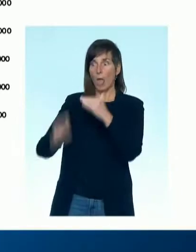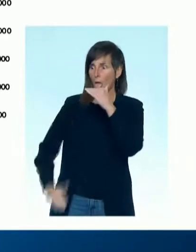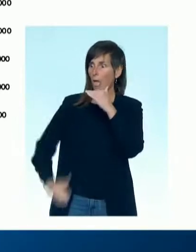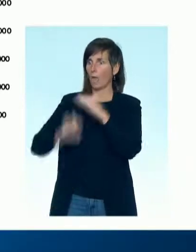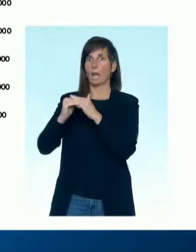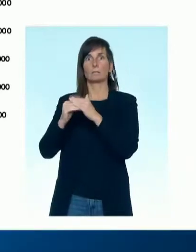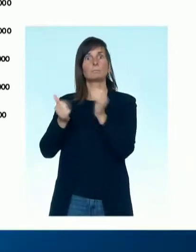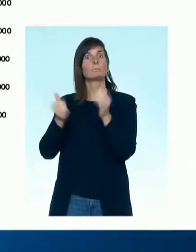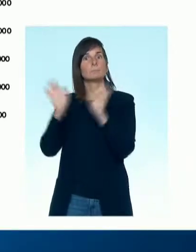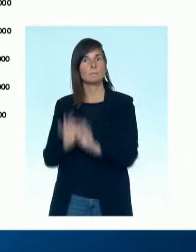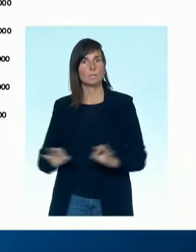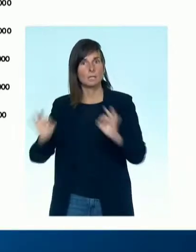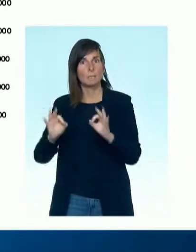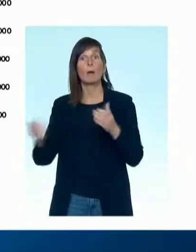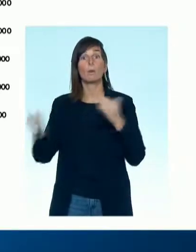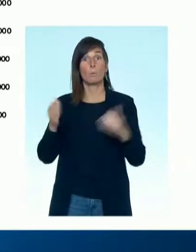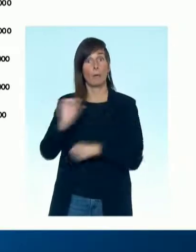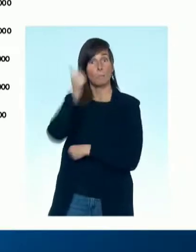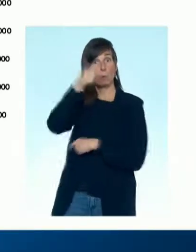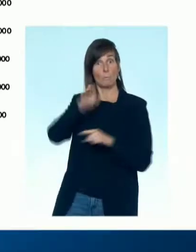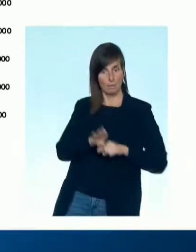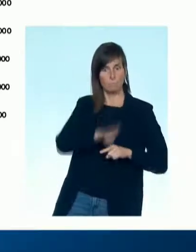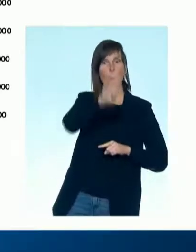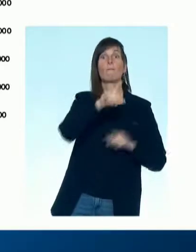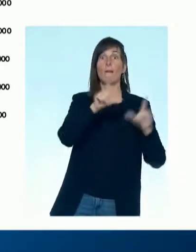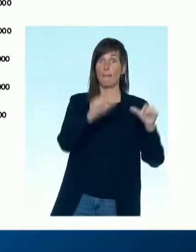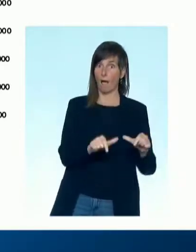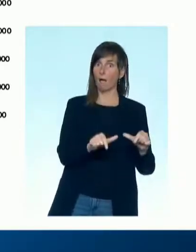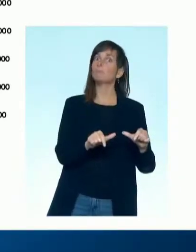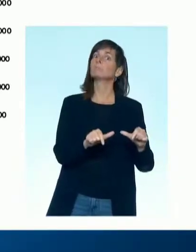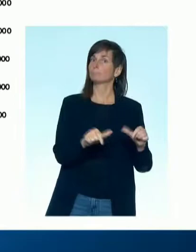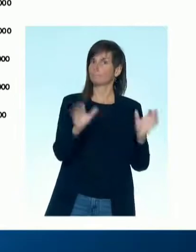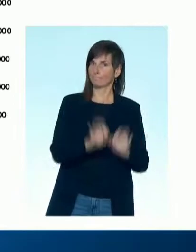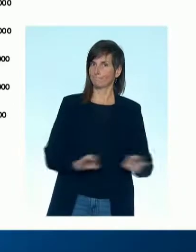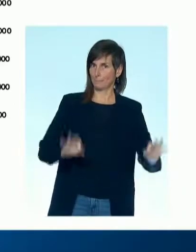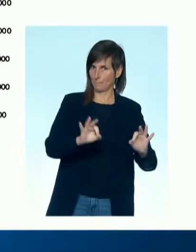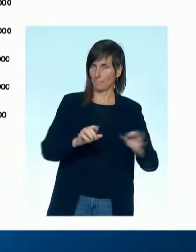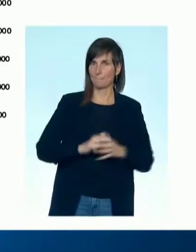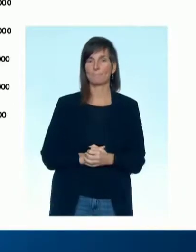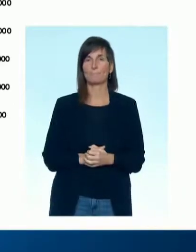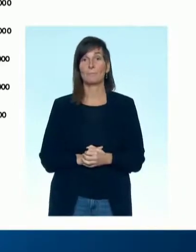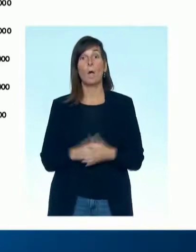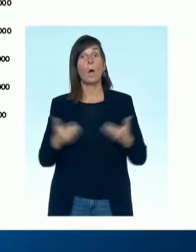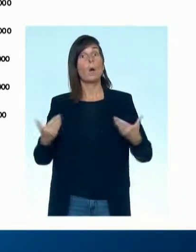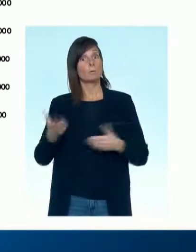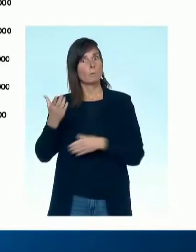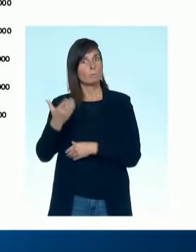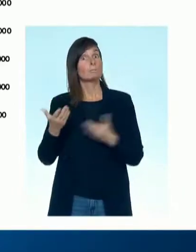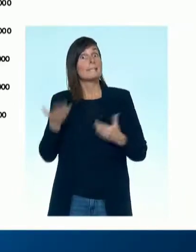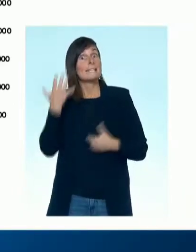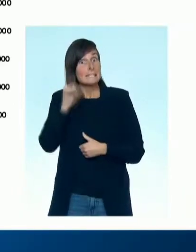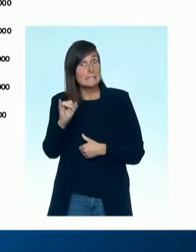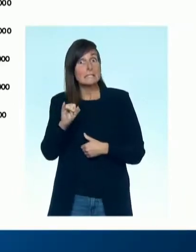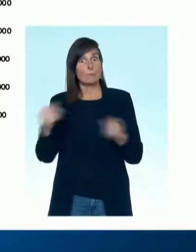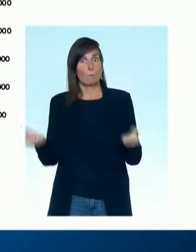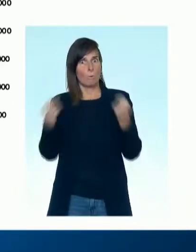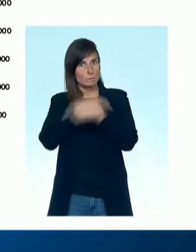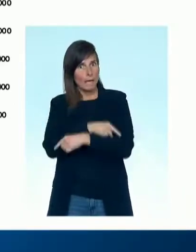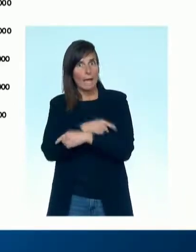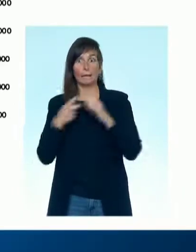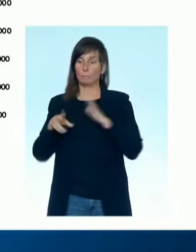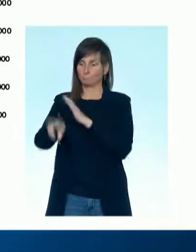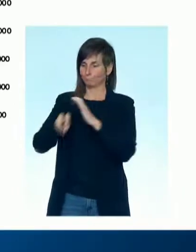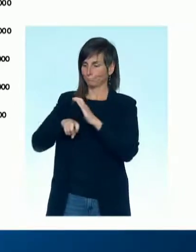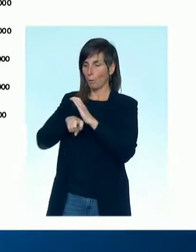équivalents à ce que nous avions connu lors de la première vague. On en est loin. Et des mesures de confinement auraient certainement déjà